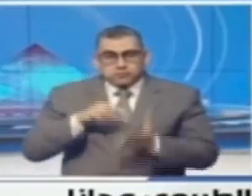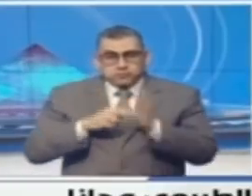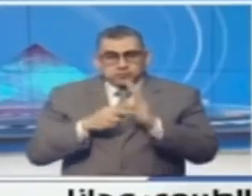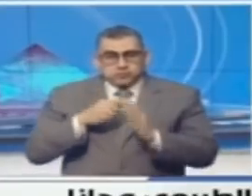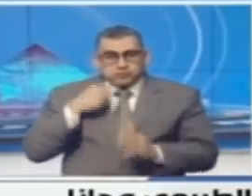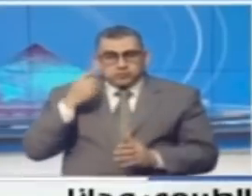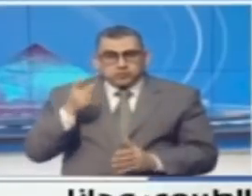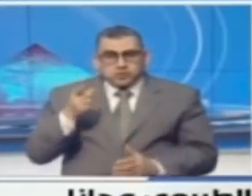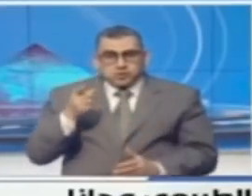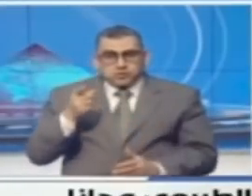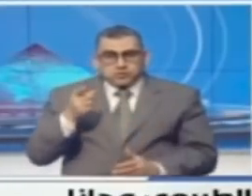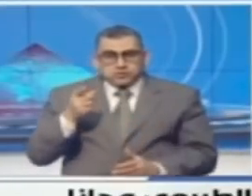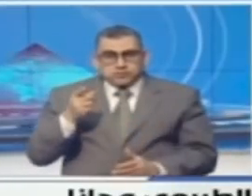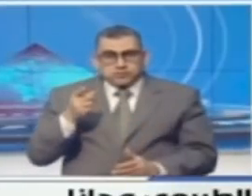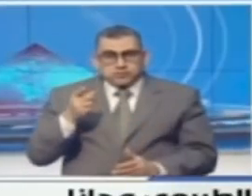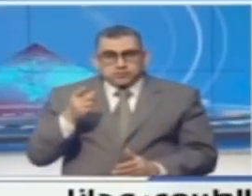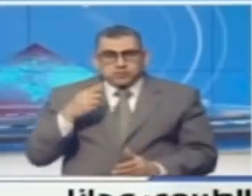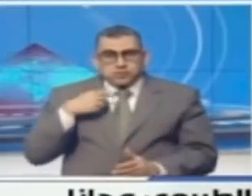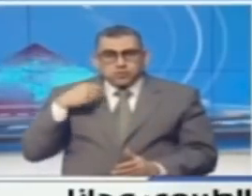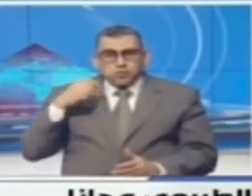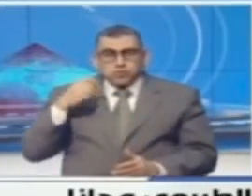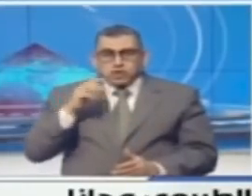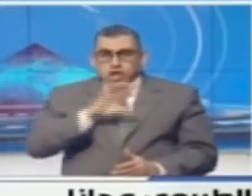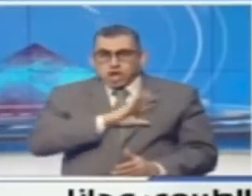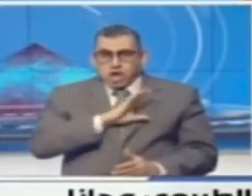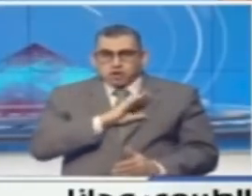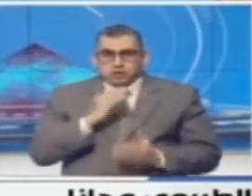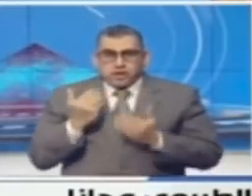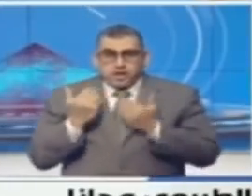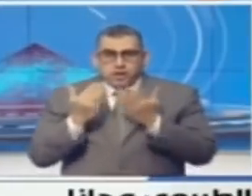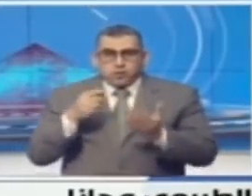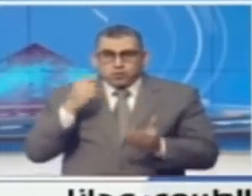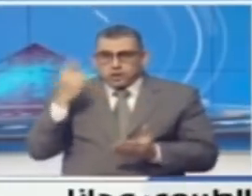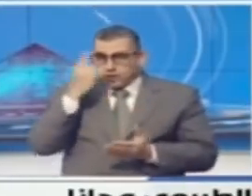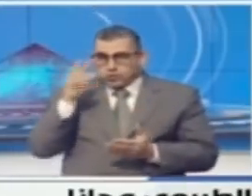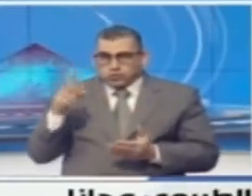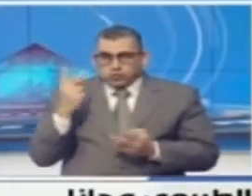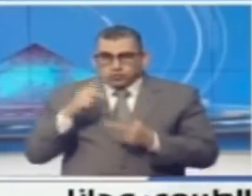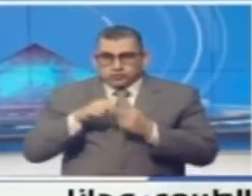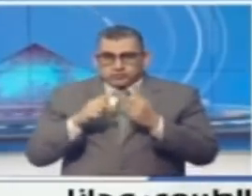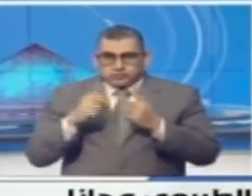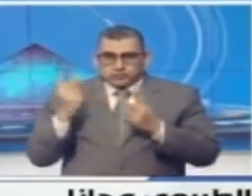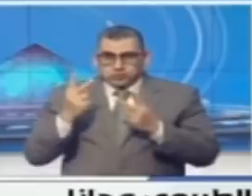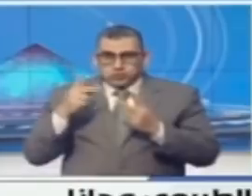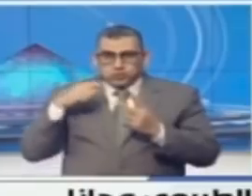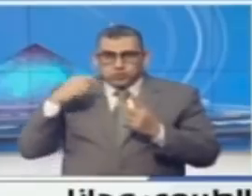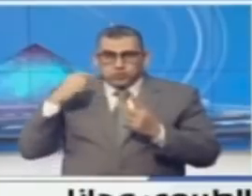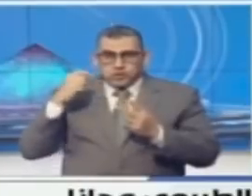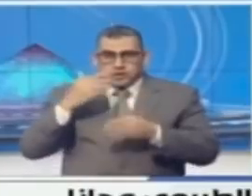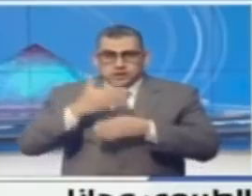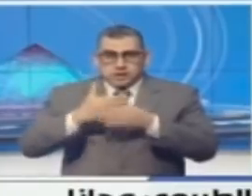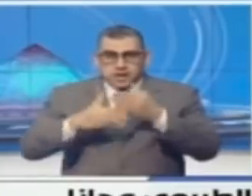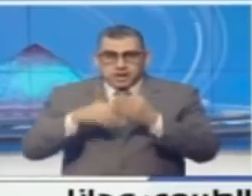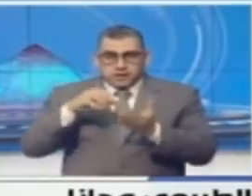هدية وزارة الدفاع ووزارة الداخلية ووزارة الاسكان،